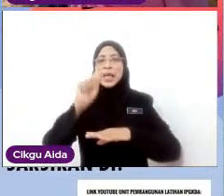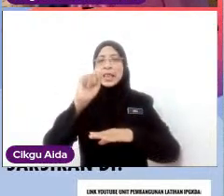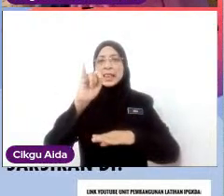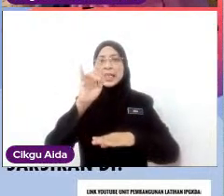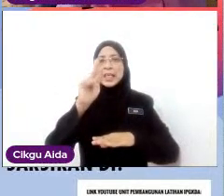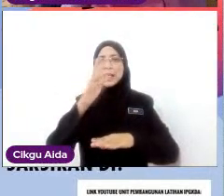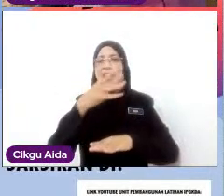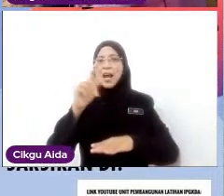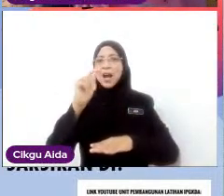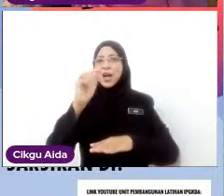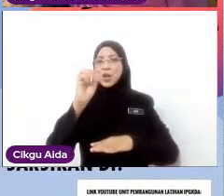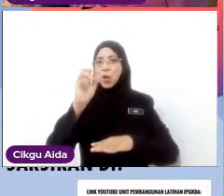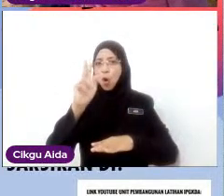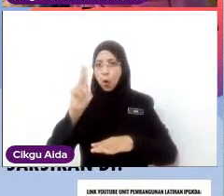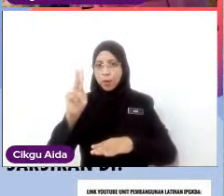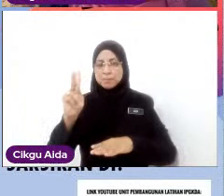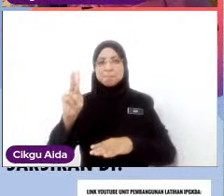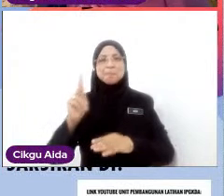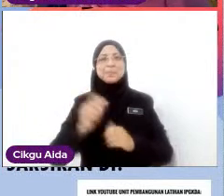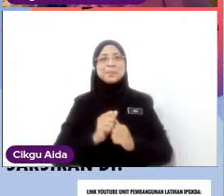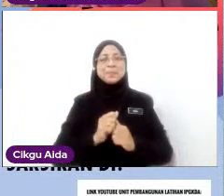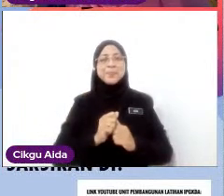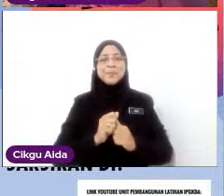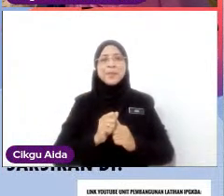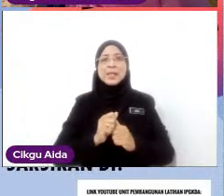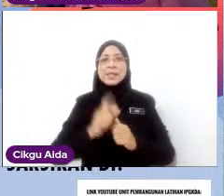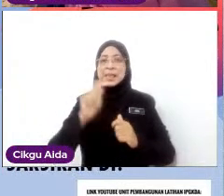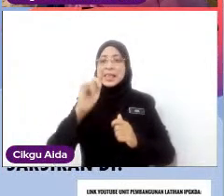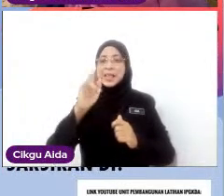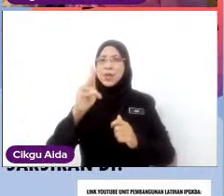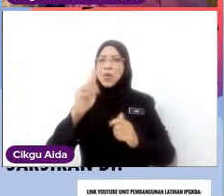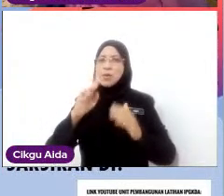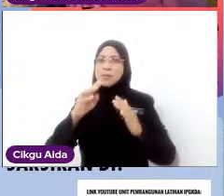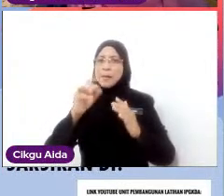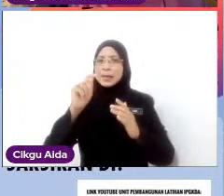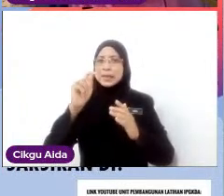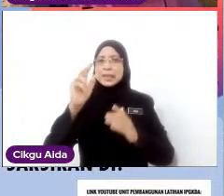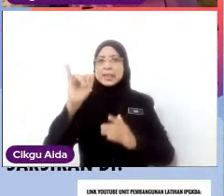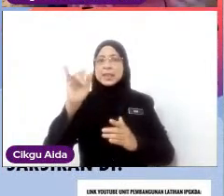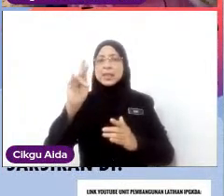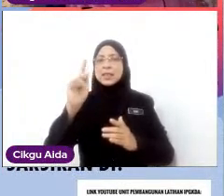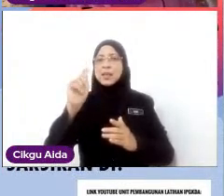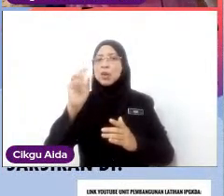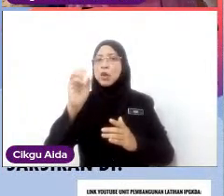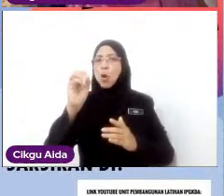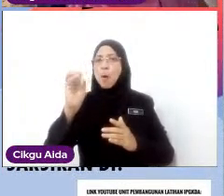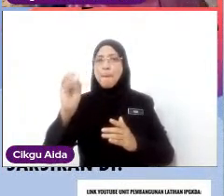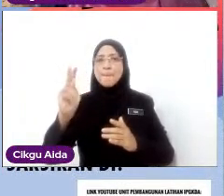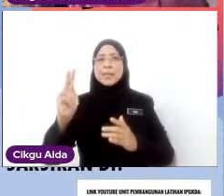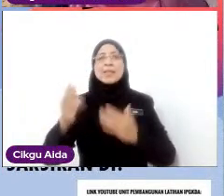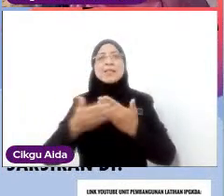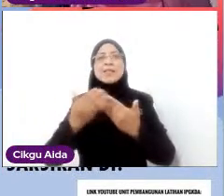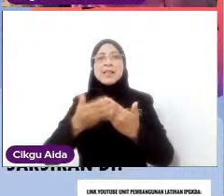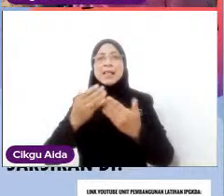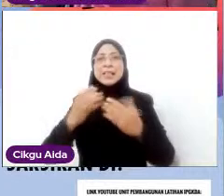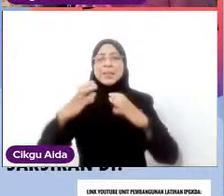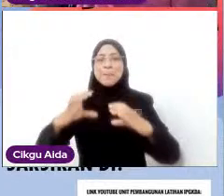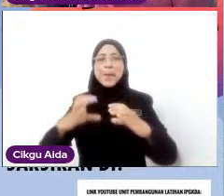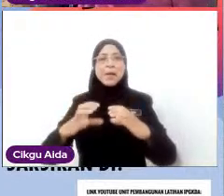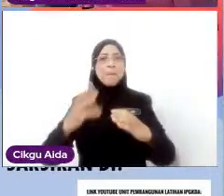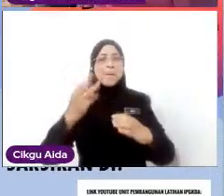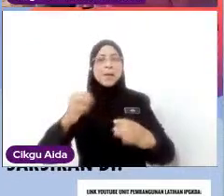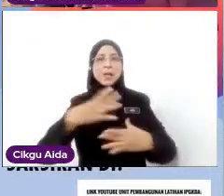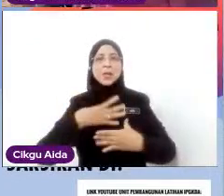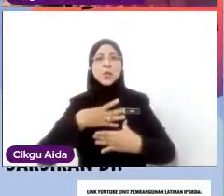video panjang-panjang. Tapi kalau video satu minit diorang okeylah. Diorang boleh tengok. Jadi sebab itulah saya banyak hasilkan